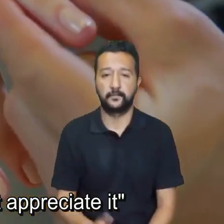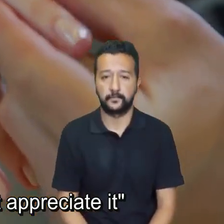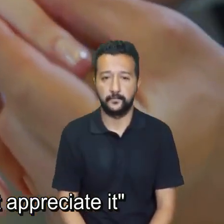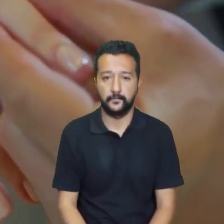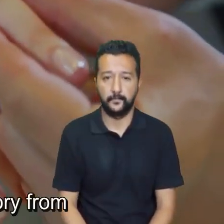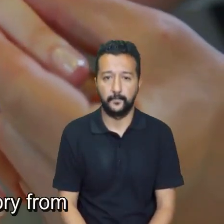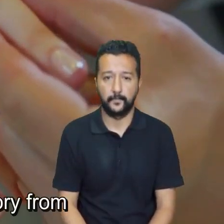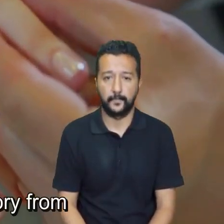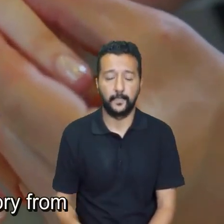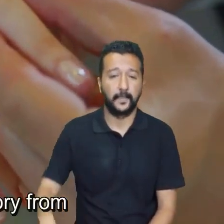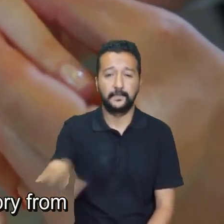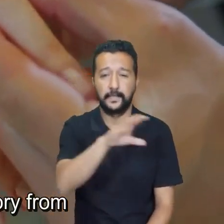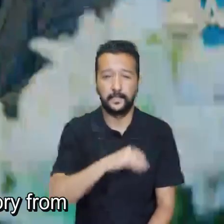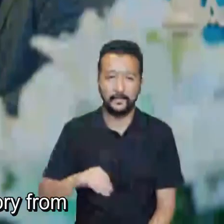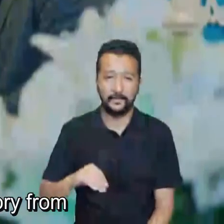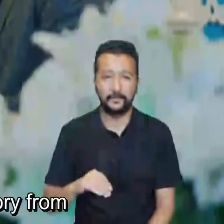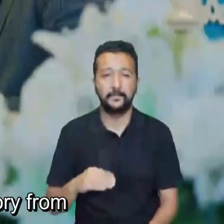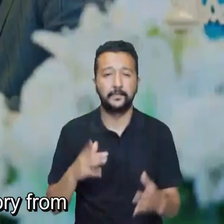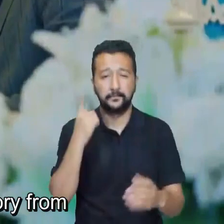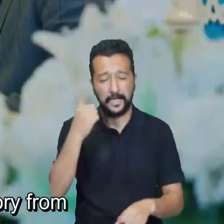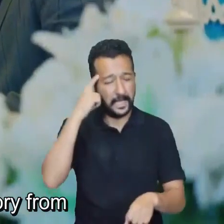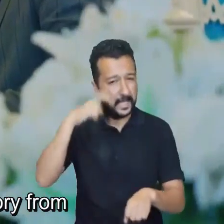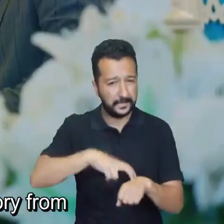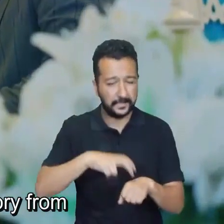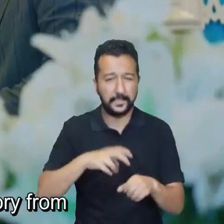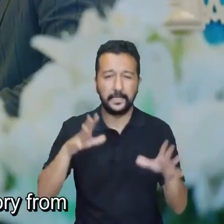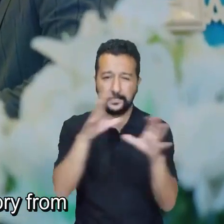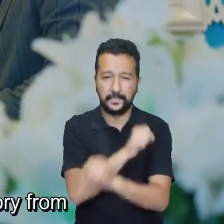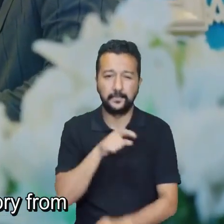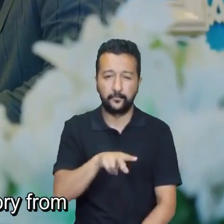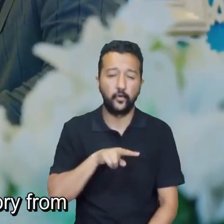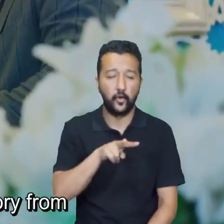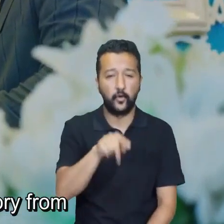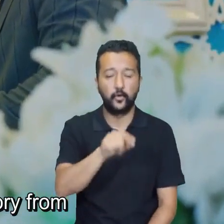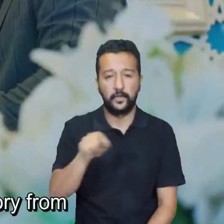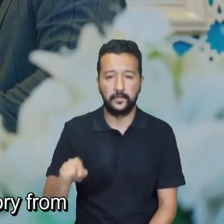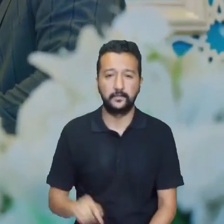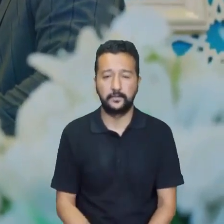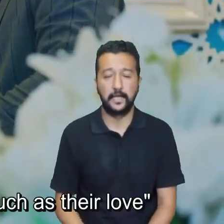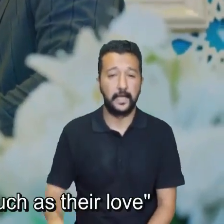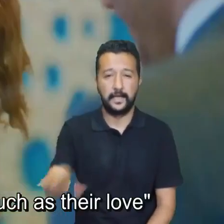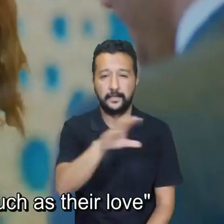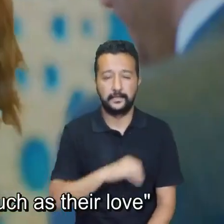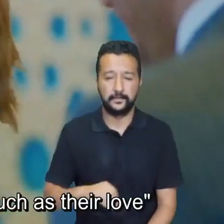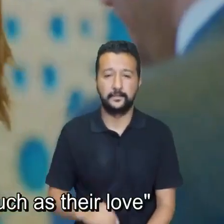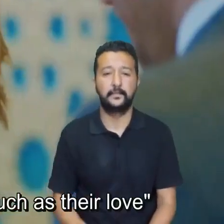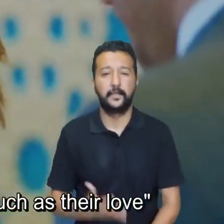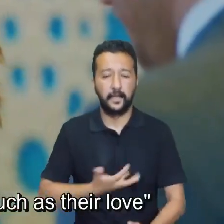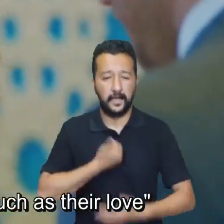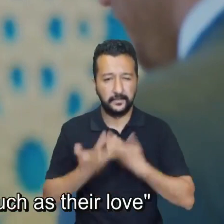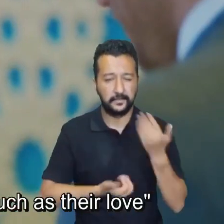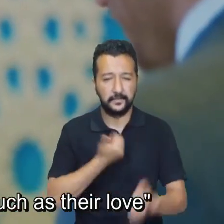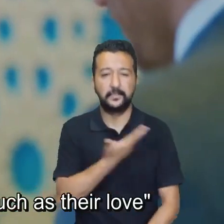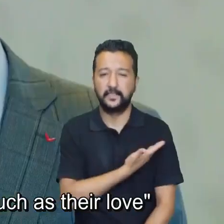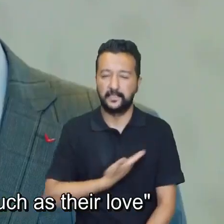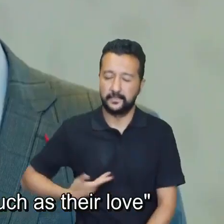Renk açılıp şimdiye döndü. Tarık ortası sarı şerifli beyaz altın yüzüğü Itır'ın sol yüzük parmağına, Itır da Tarık'ın